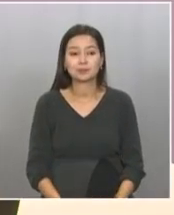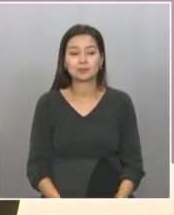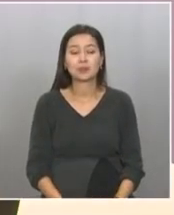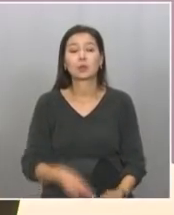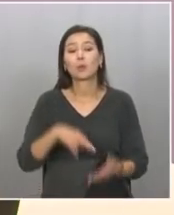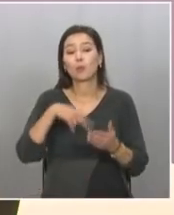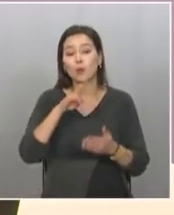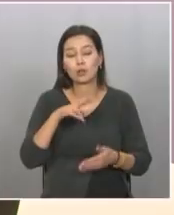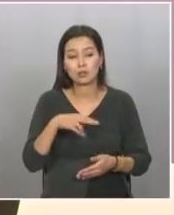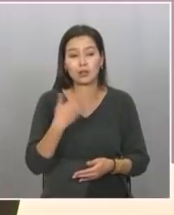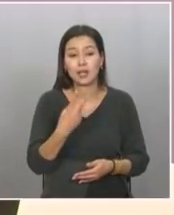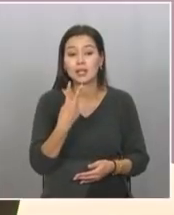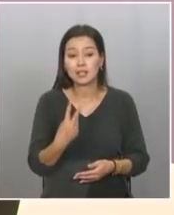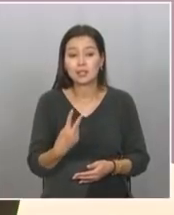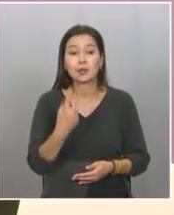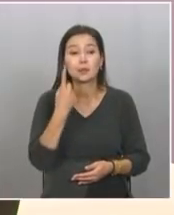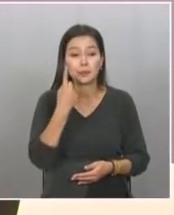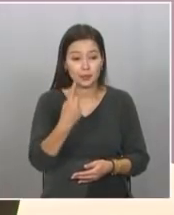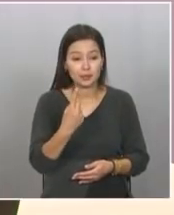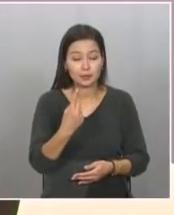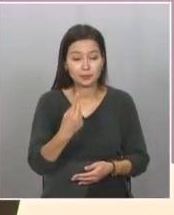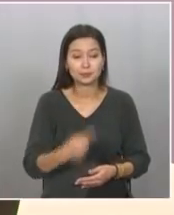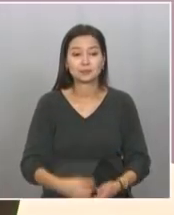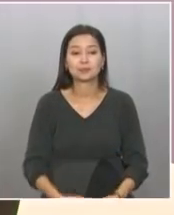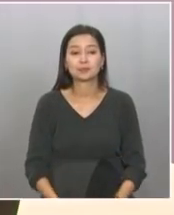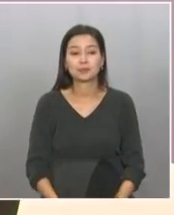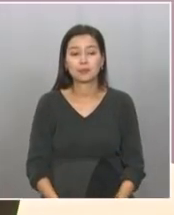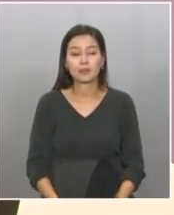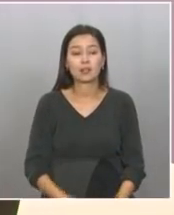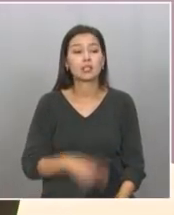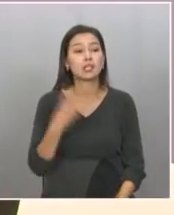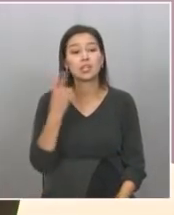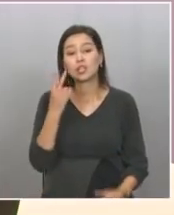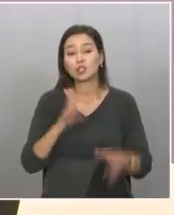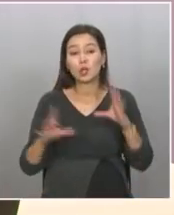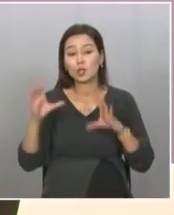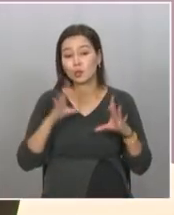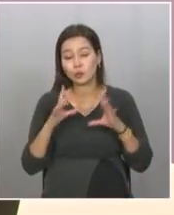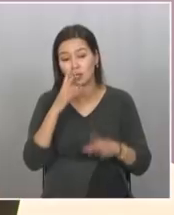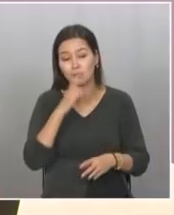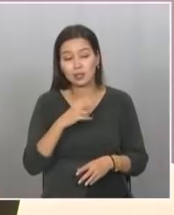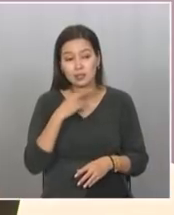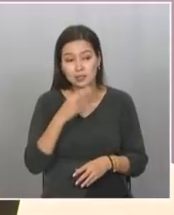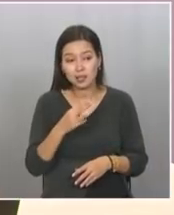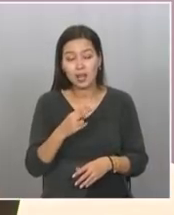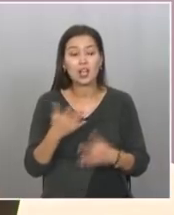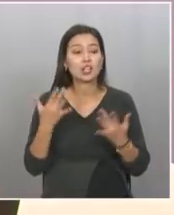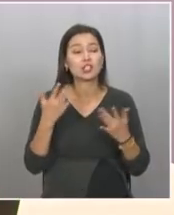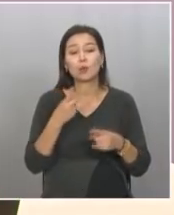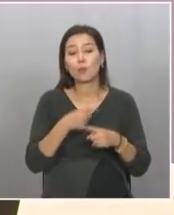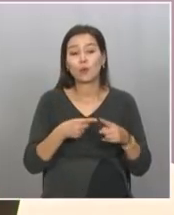Боялған бөліктері екіден бір бөлігі. Екінші дөңгелекке назар аударайық. Неше бөлікке